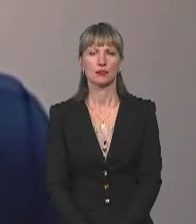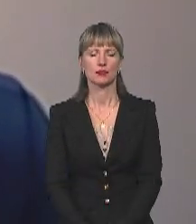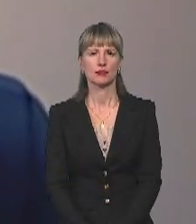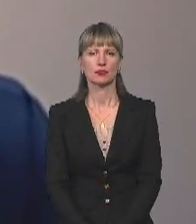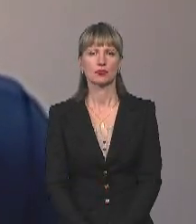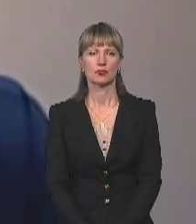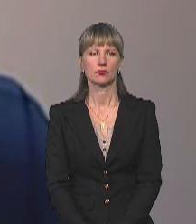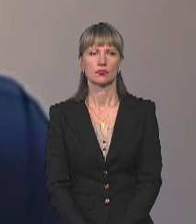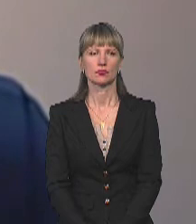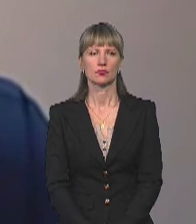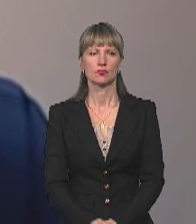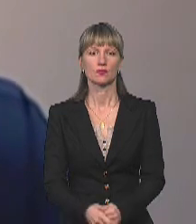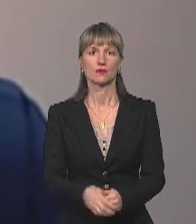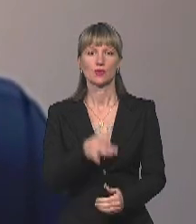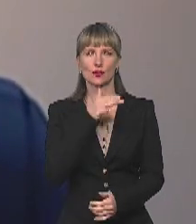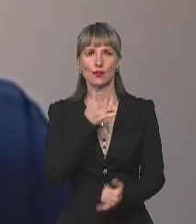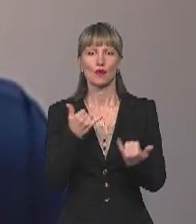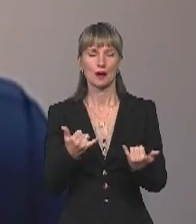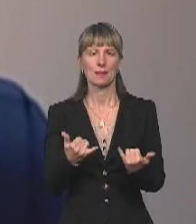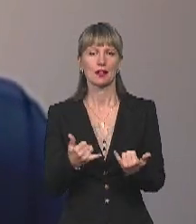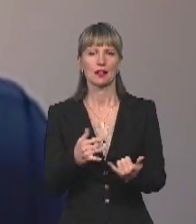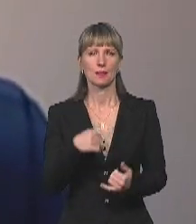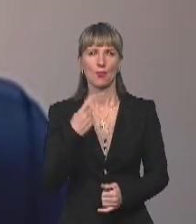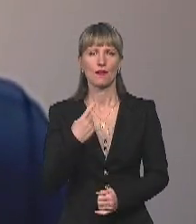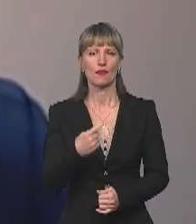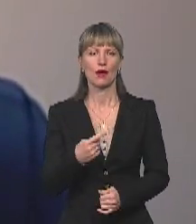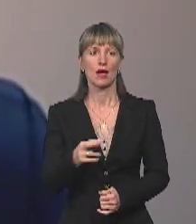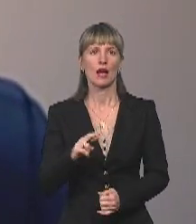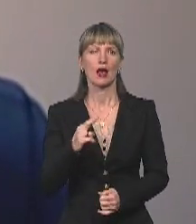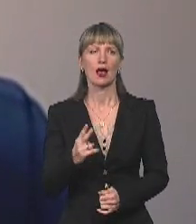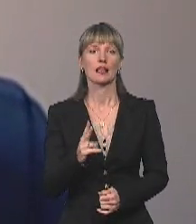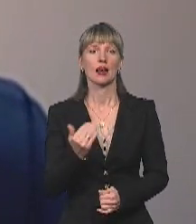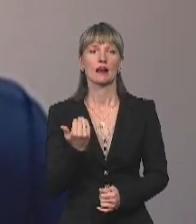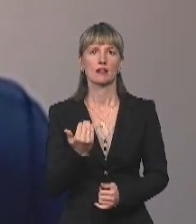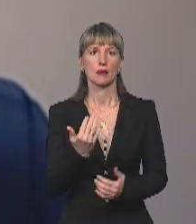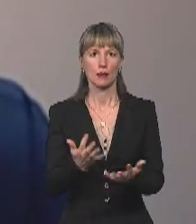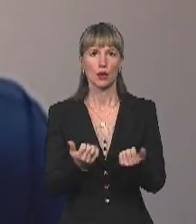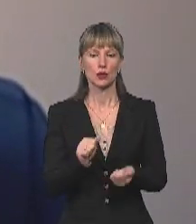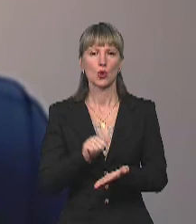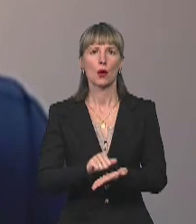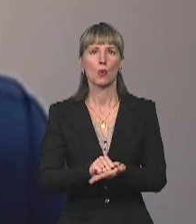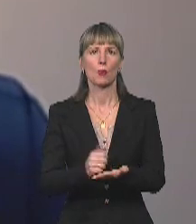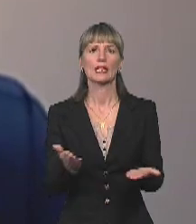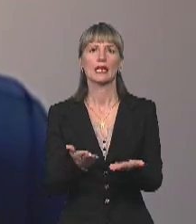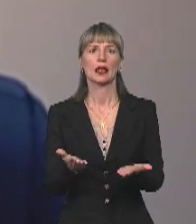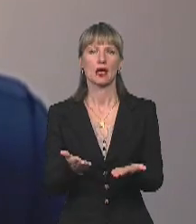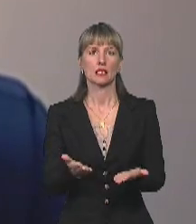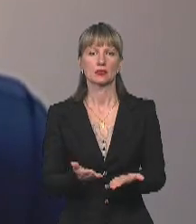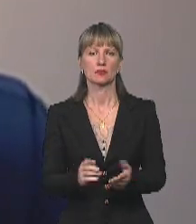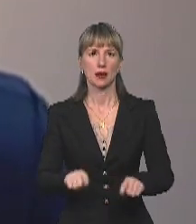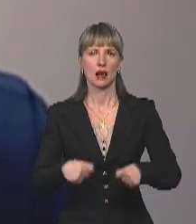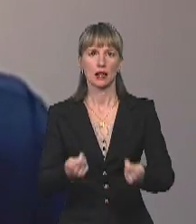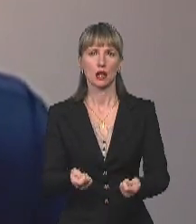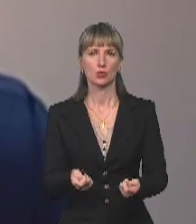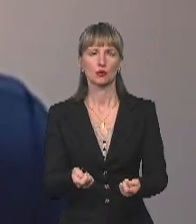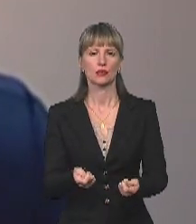зараз говорити сучасною мовою? Ну, тобто, а як вони надають документи, передають? Також? Ну,